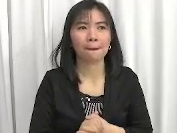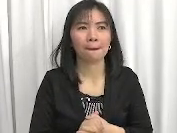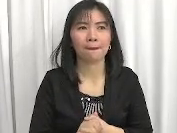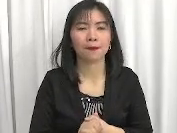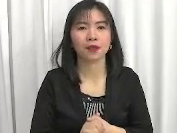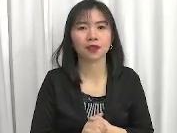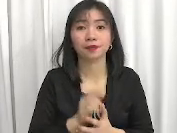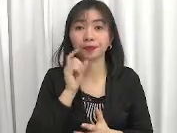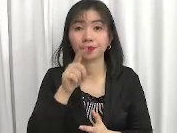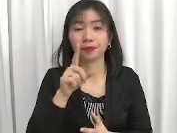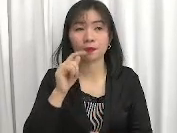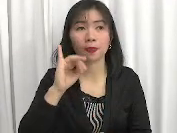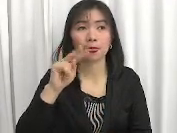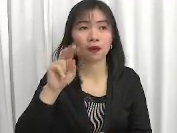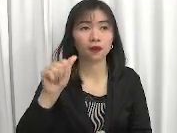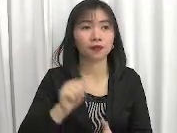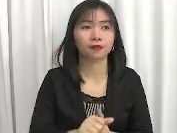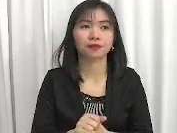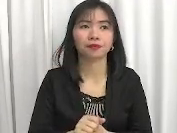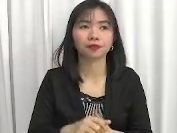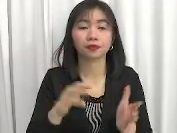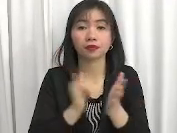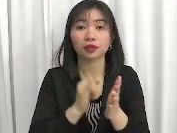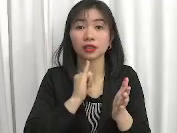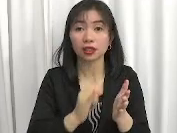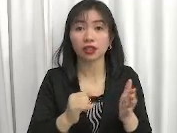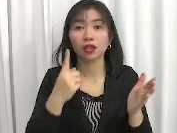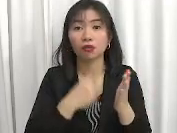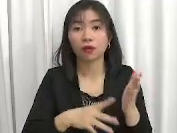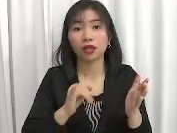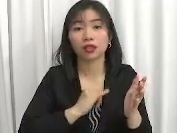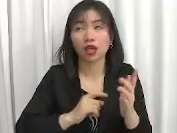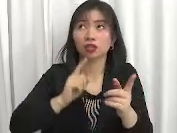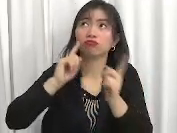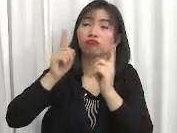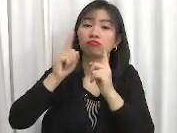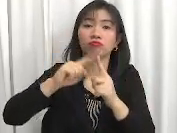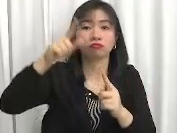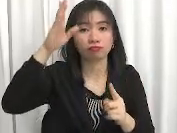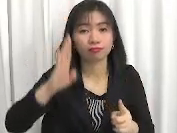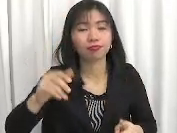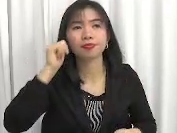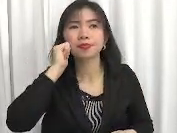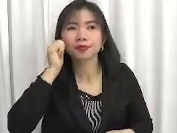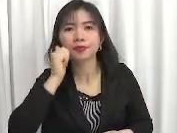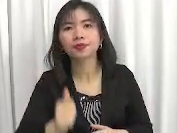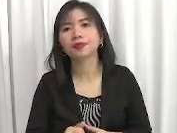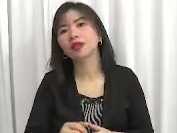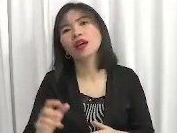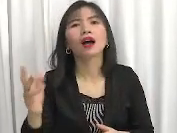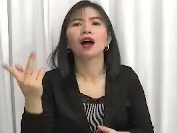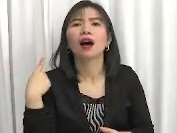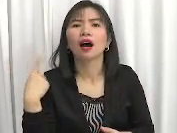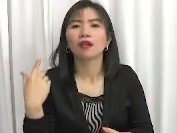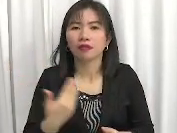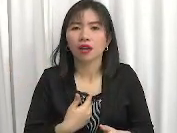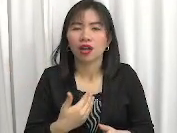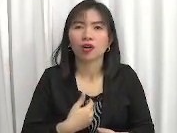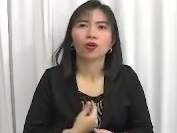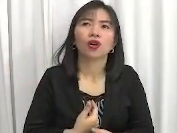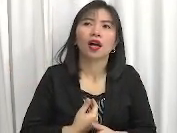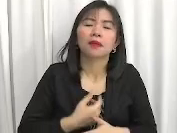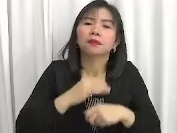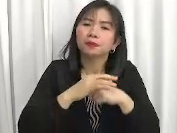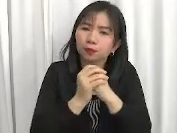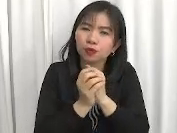Ma'am Tina, talagang yan ang lagi kong iniiyak sa Panginoon na talagang magkaroon ako ng malumanay at katulad